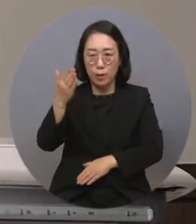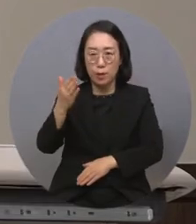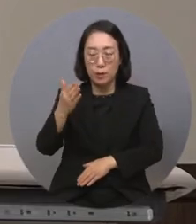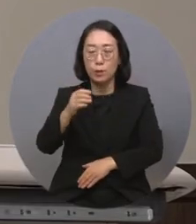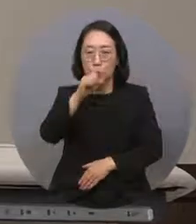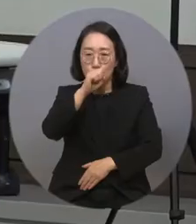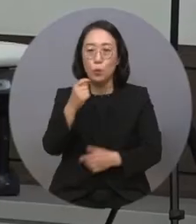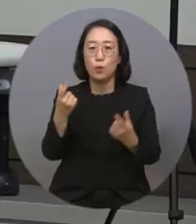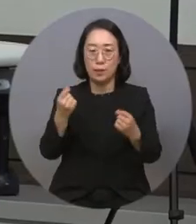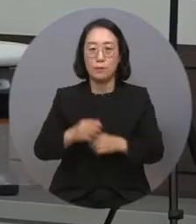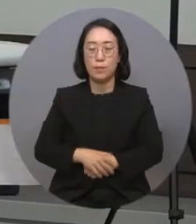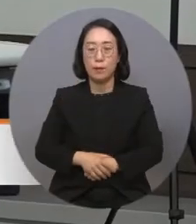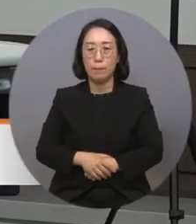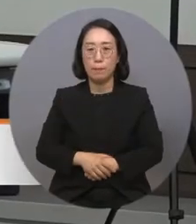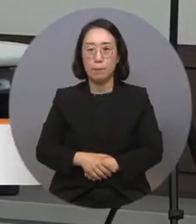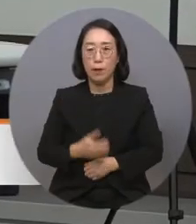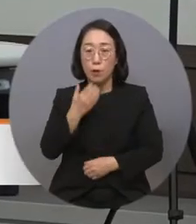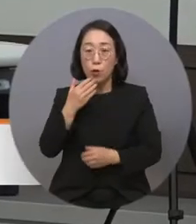좋겠다는 생각이 들고요.